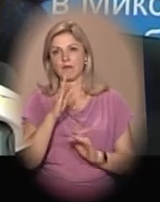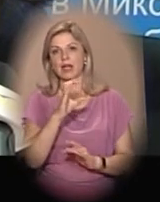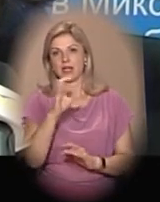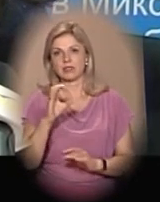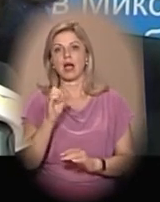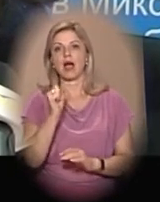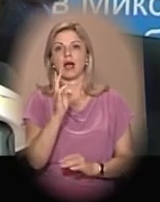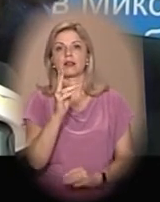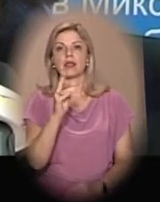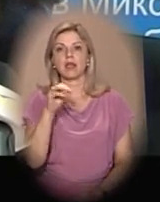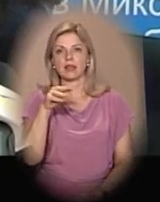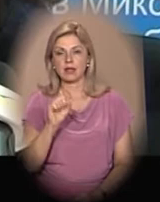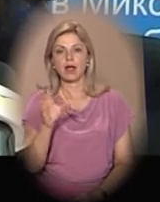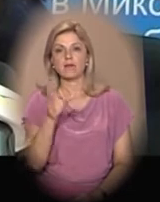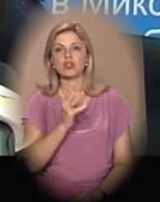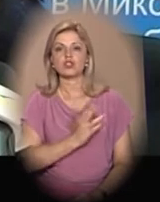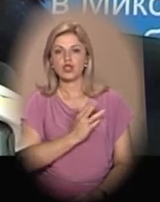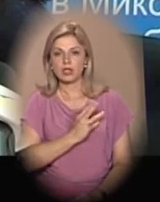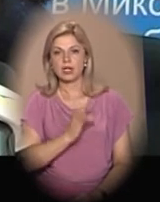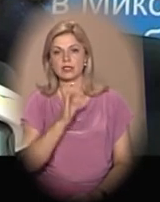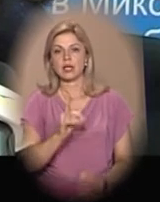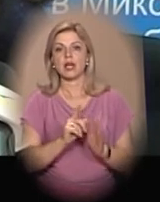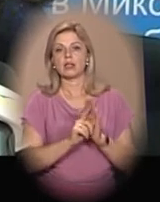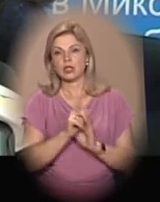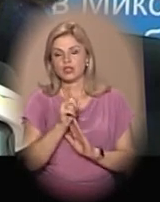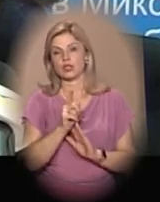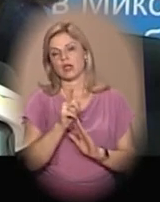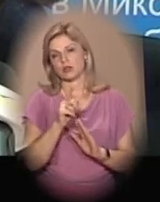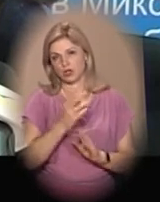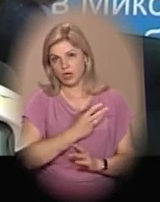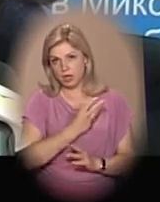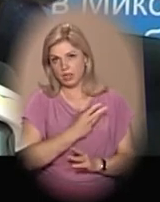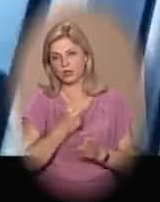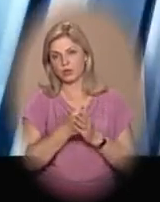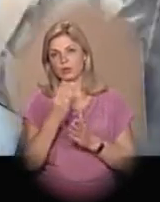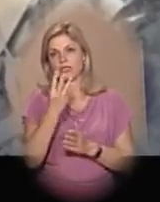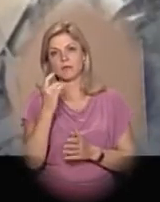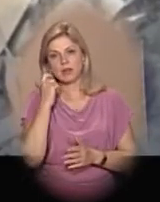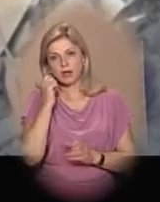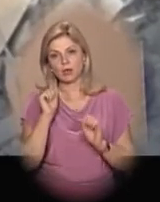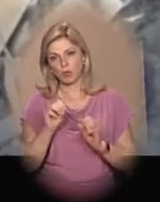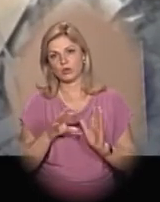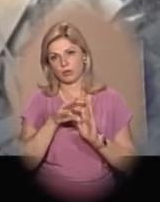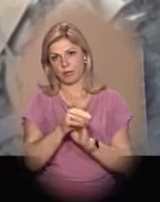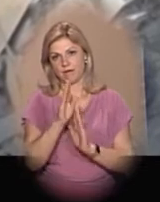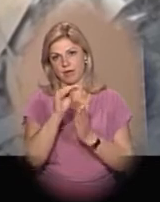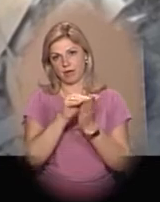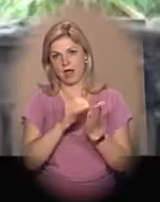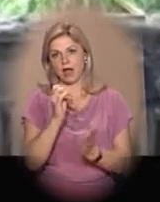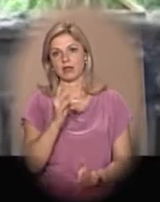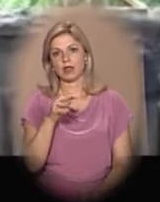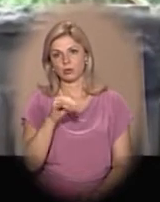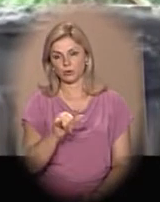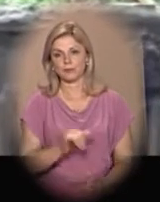абсолютно, починаючи з 21 до 35 років, можуть подати анкету. Апеляційний суд Миколаївської